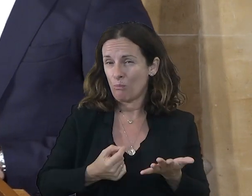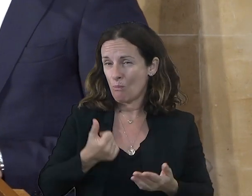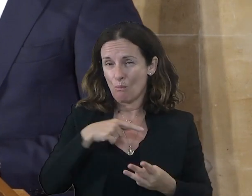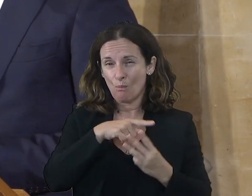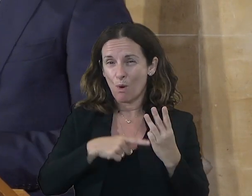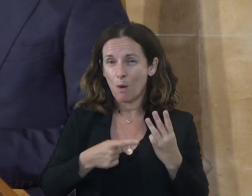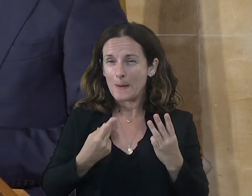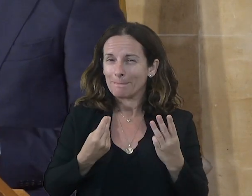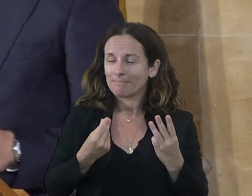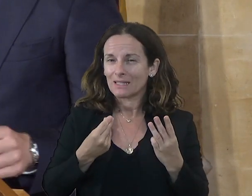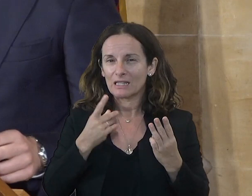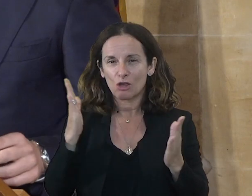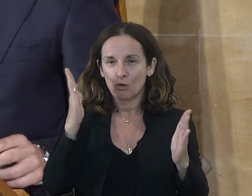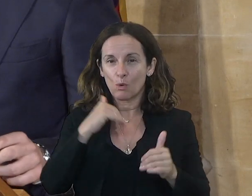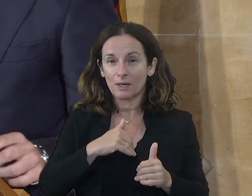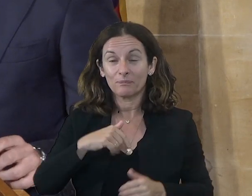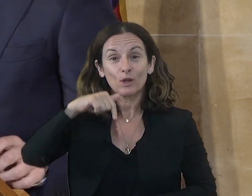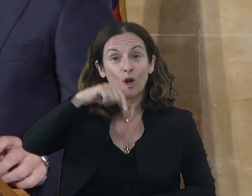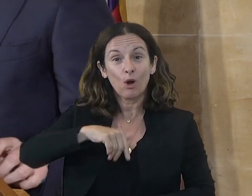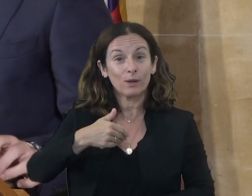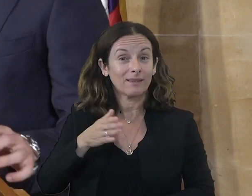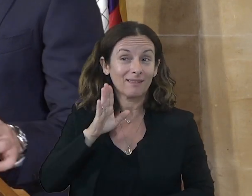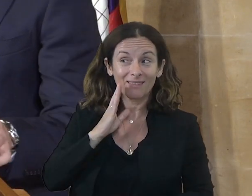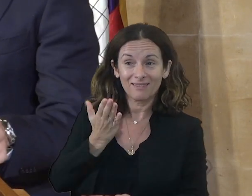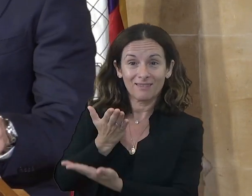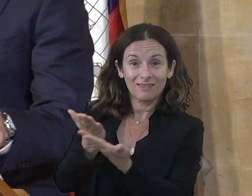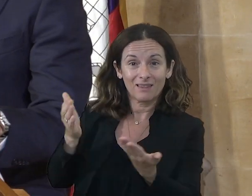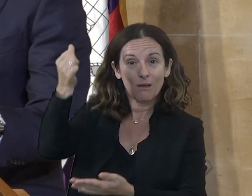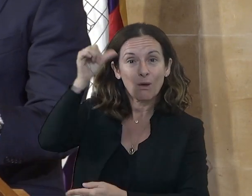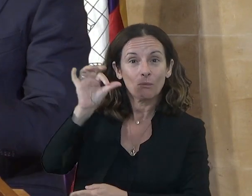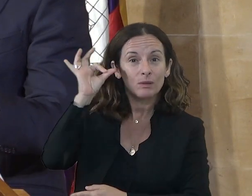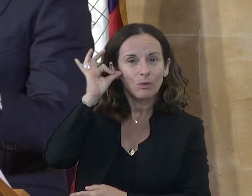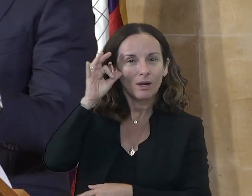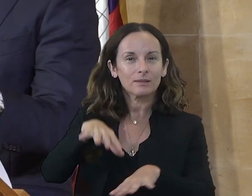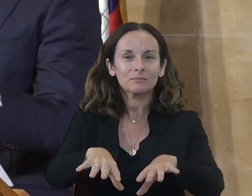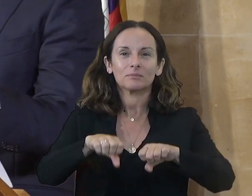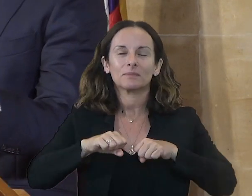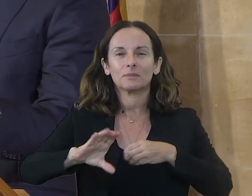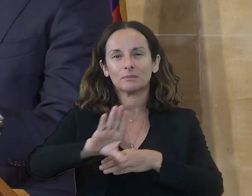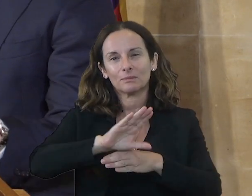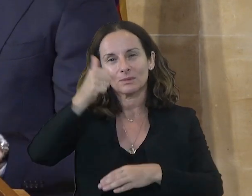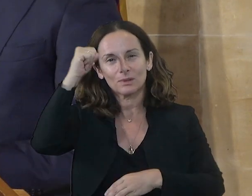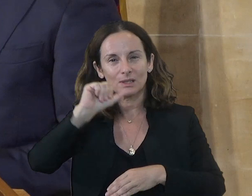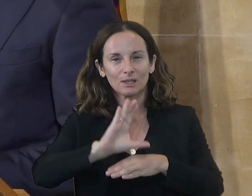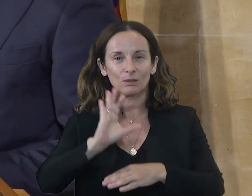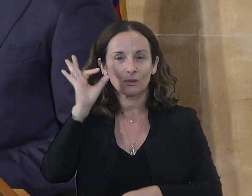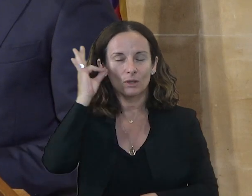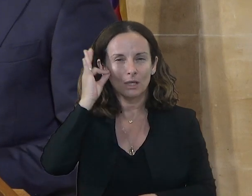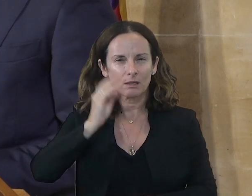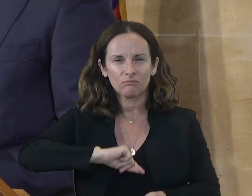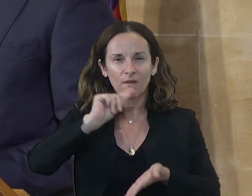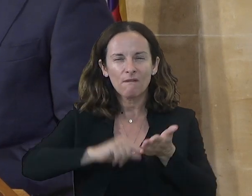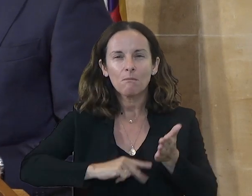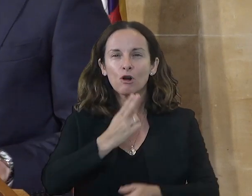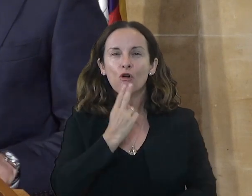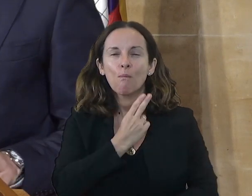temps se'n senten a parlar poc. Avui, aquests homes i aquestes dones esdevenen consellers i